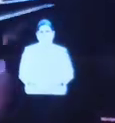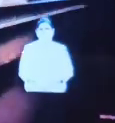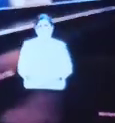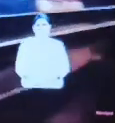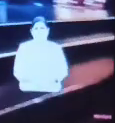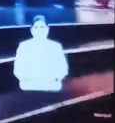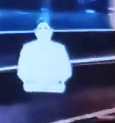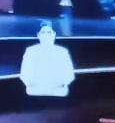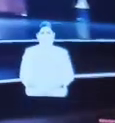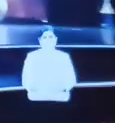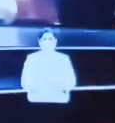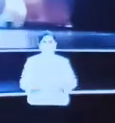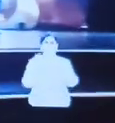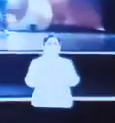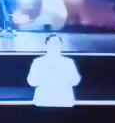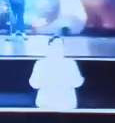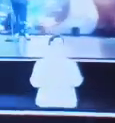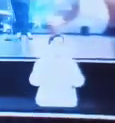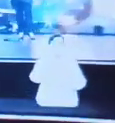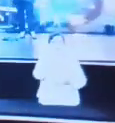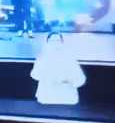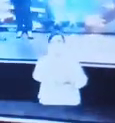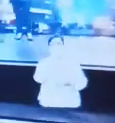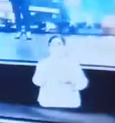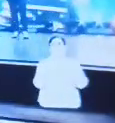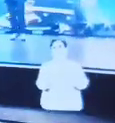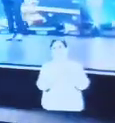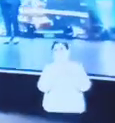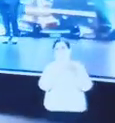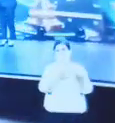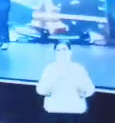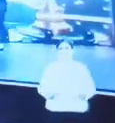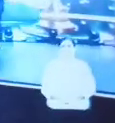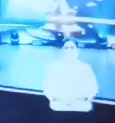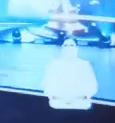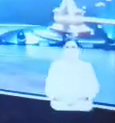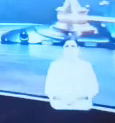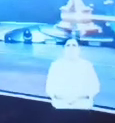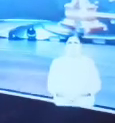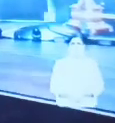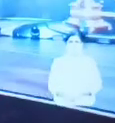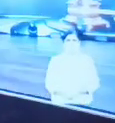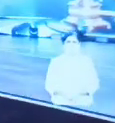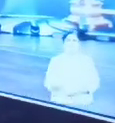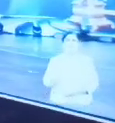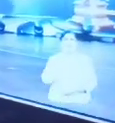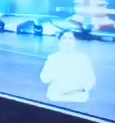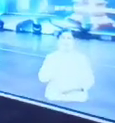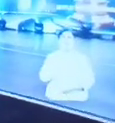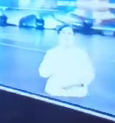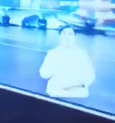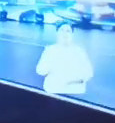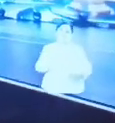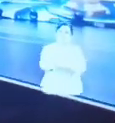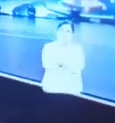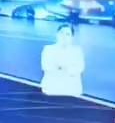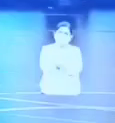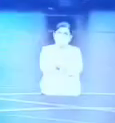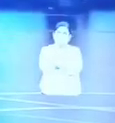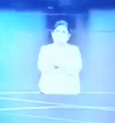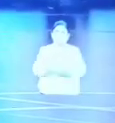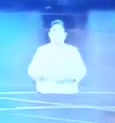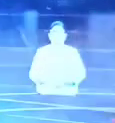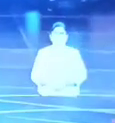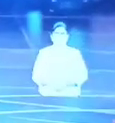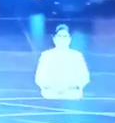کلوب و سریال خیاط که از نتفلیکس پخش شده بود به صالح بادمجی داد و همونطور که میبینید اونم اومد